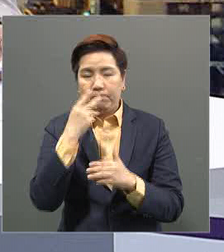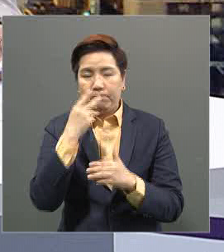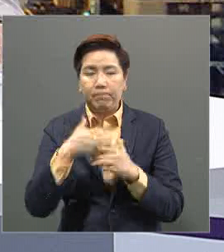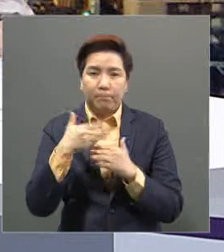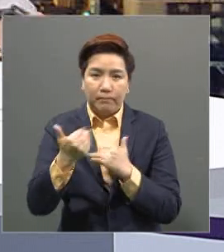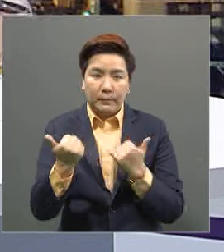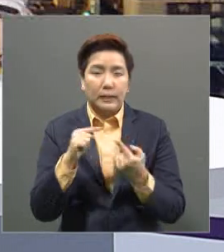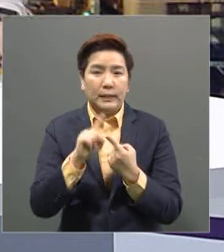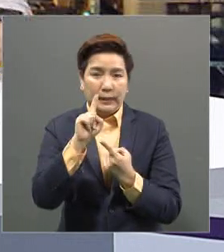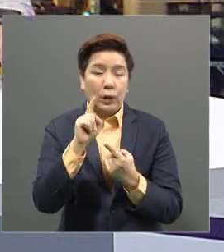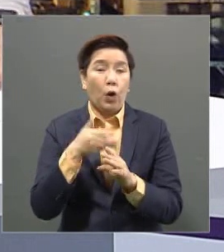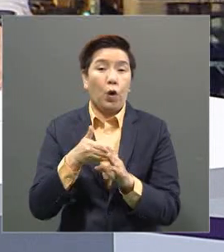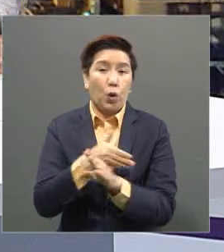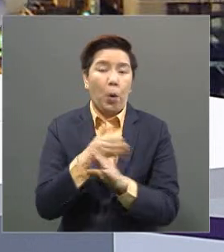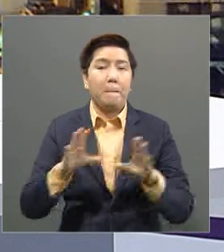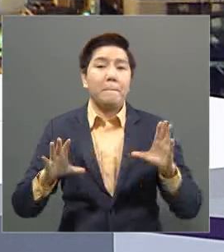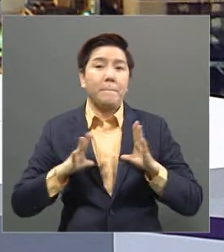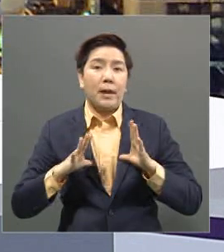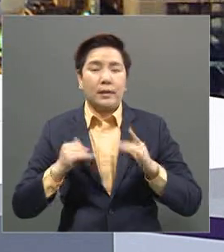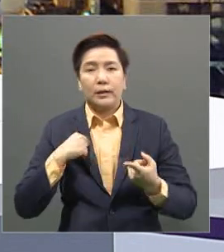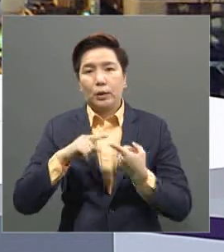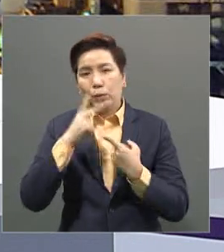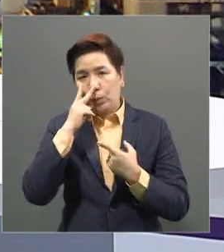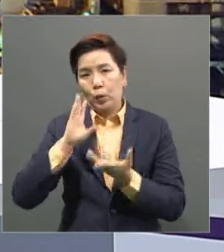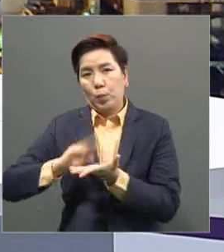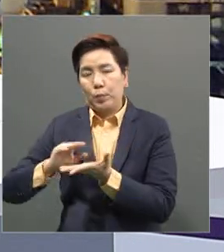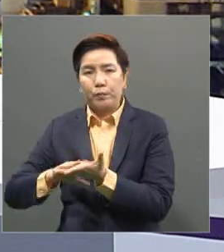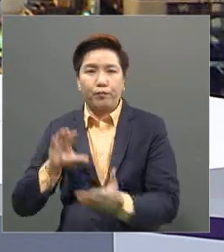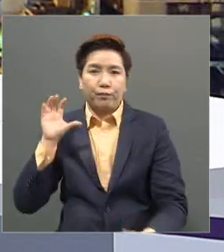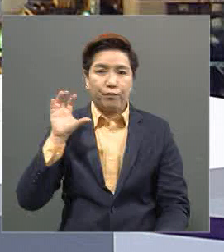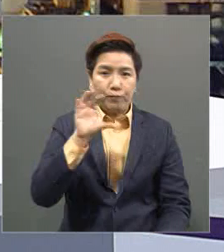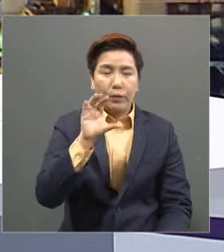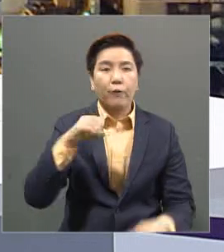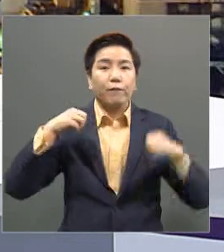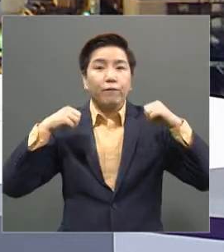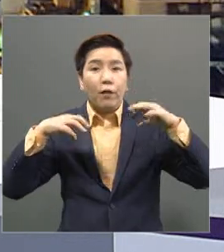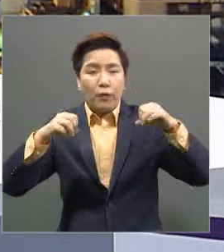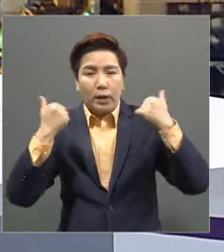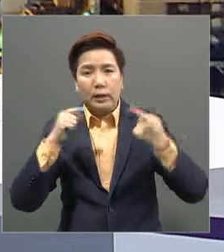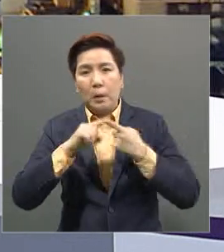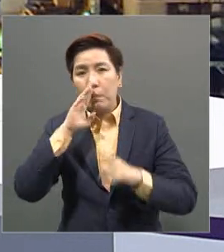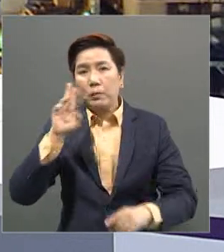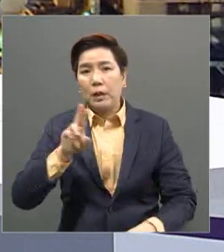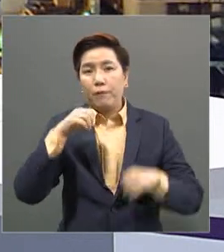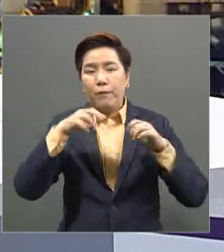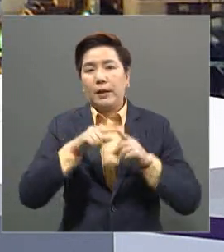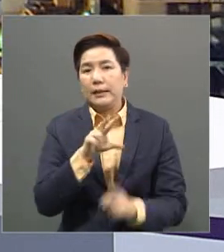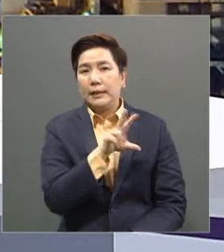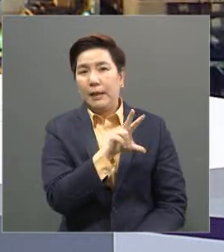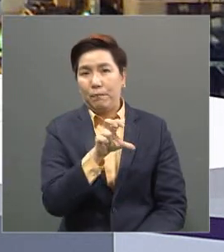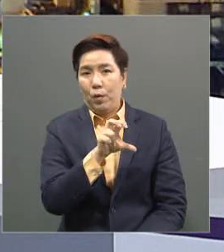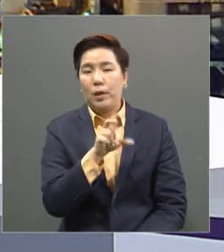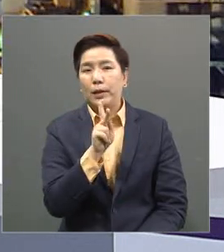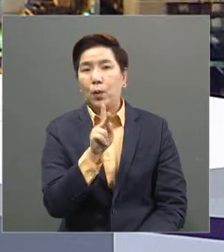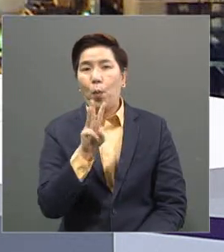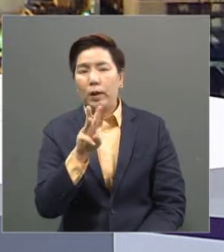กันนะคะส่งท้ายก่อนที่เราจะไปเบรกกันนะคะมีการส่งต่อข้อมูลกันเรื่องการใช้ไฟฟ้าบอกว่าถ้าใช้ไฟไม่เกิน300กิ